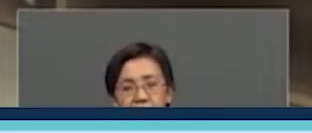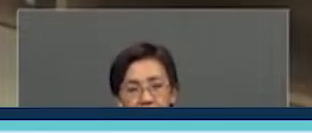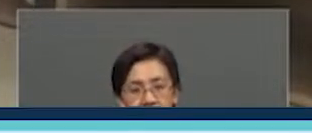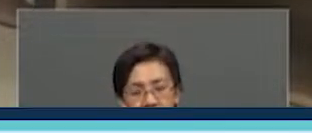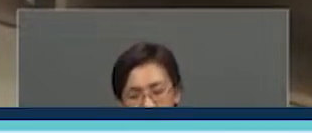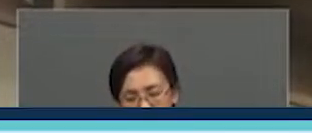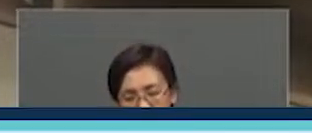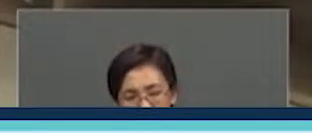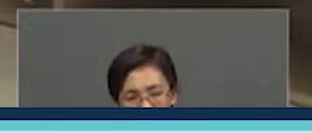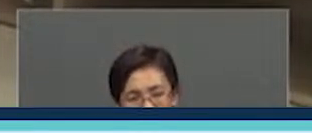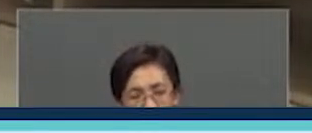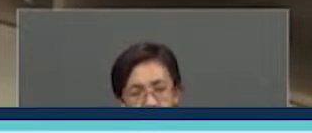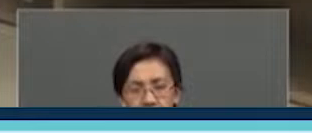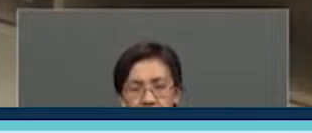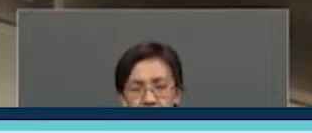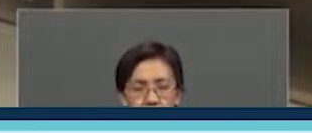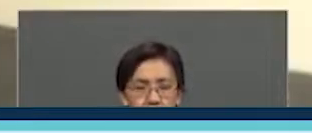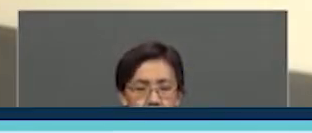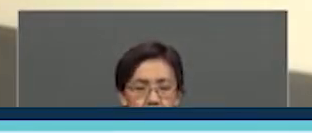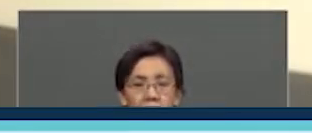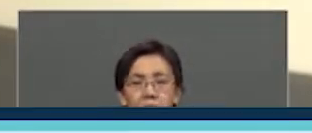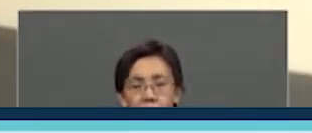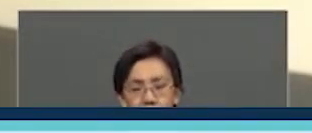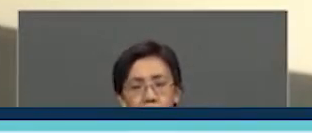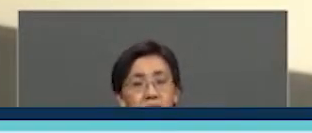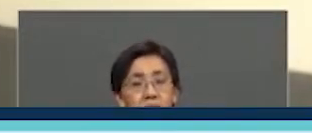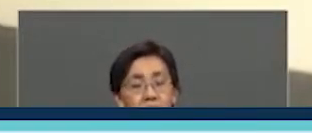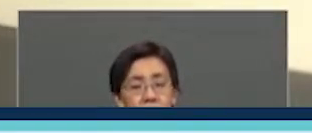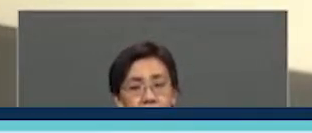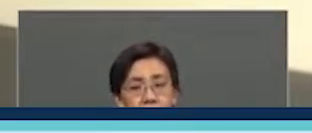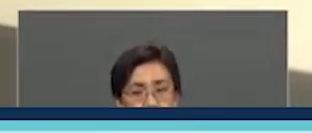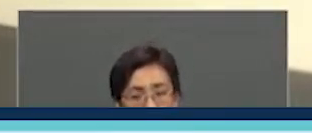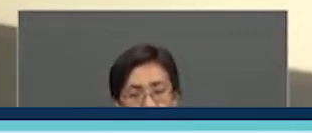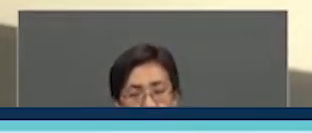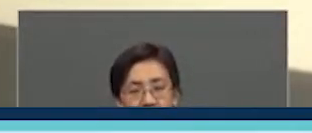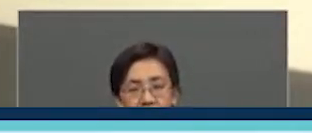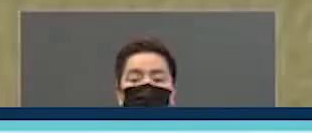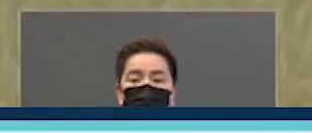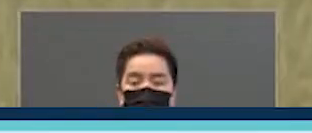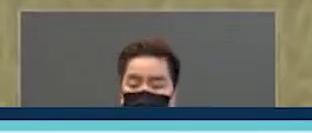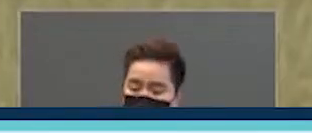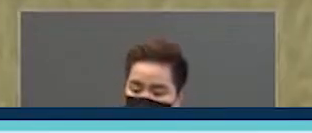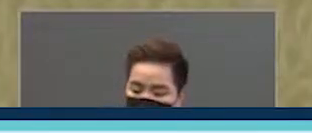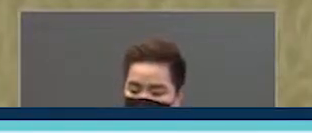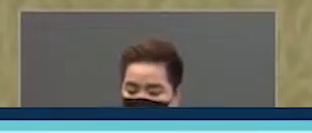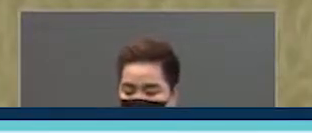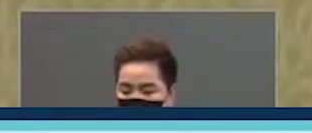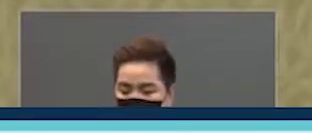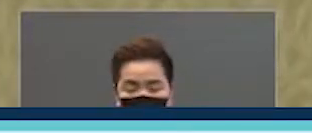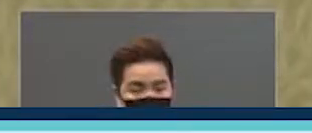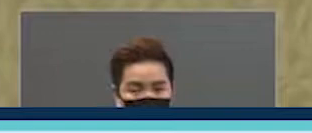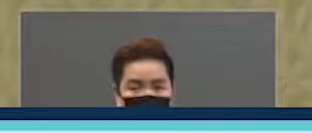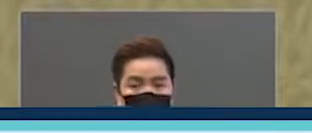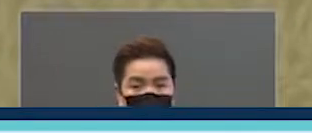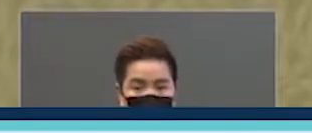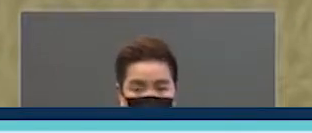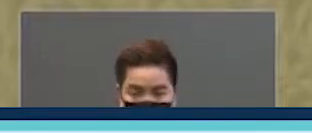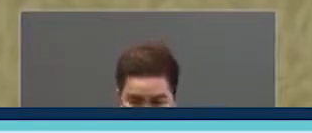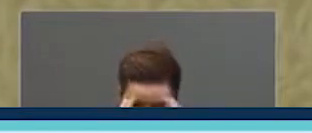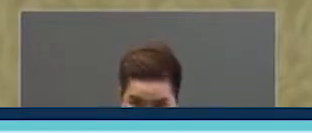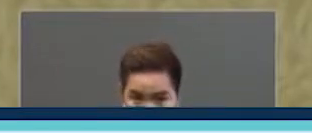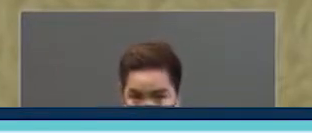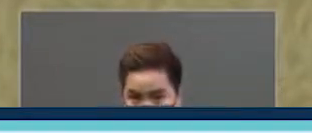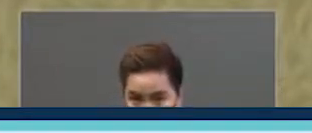ทำงานเพื่อสร้างครอบครัวและผู้สูงอายุโดยมติคณะรัฐมนตรีที่ผ่านมาเห็นชอบตามที่กระทรวงการคลังเสนอ